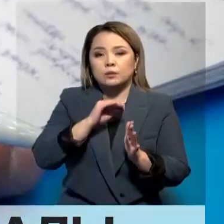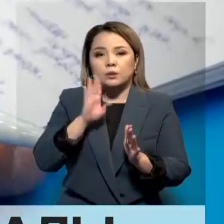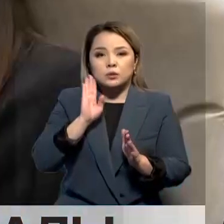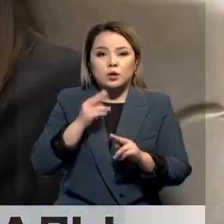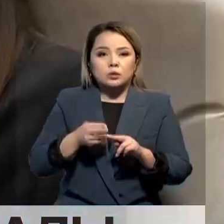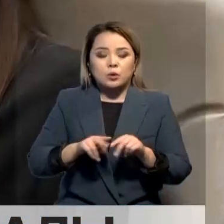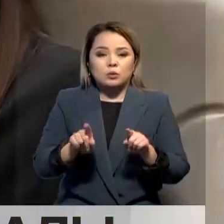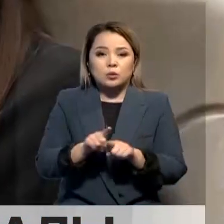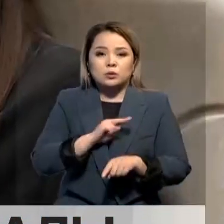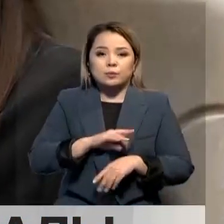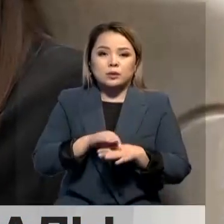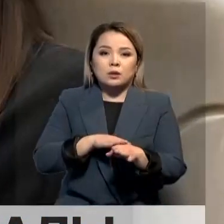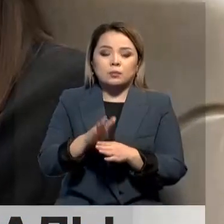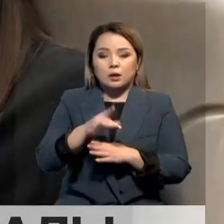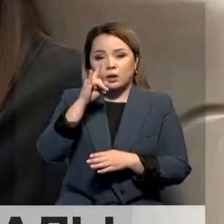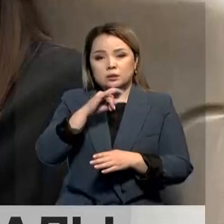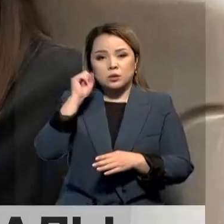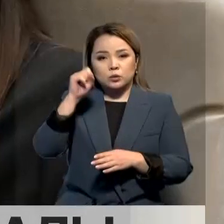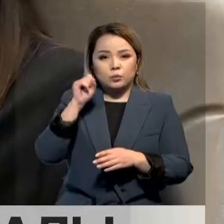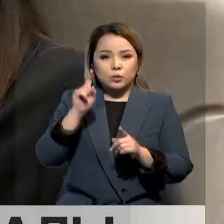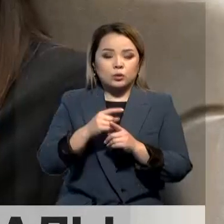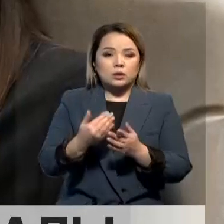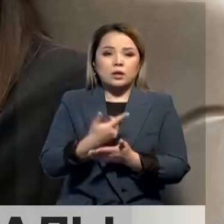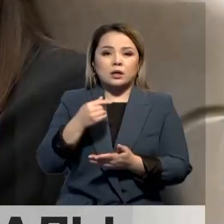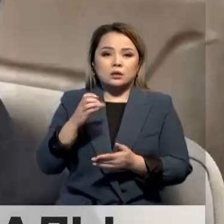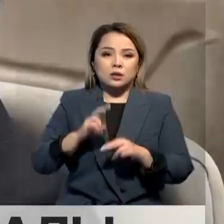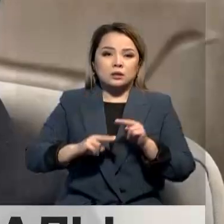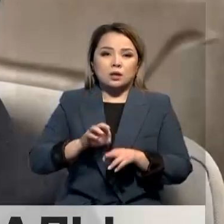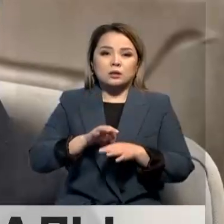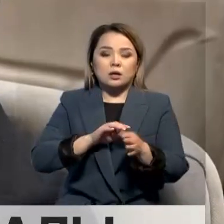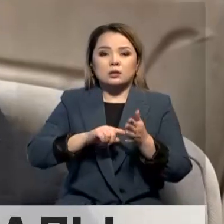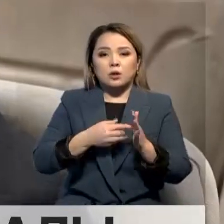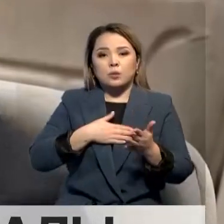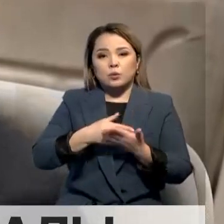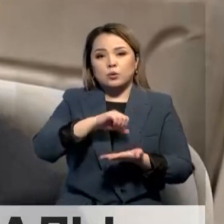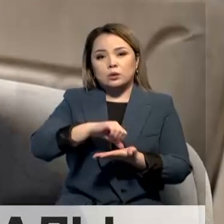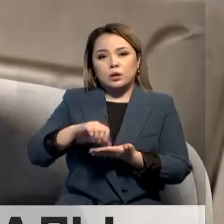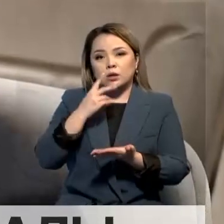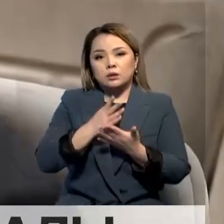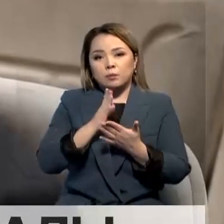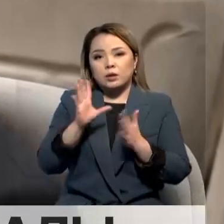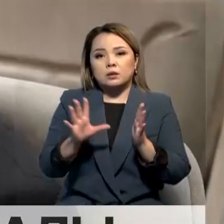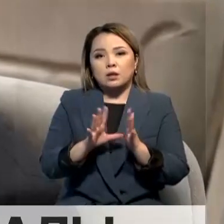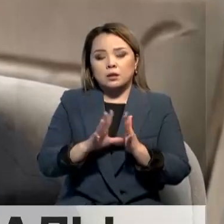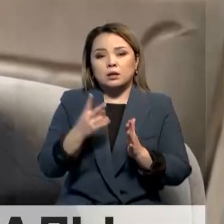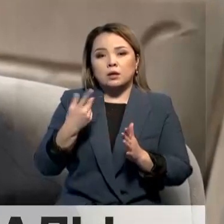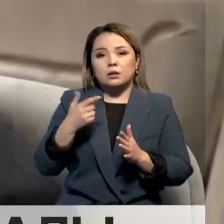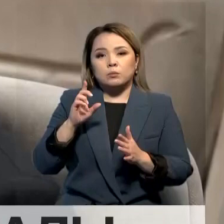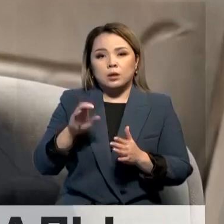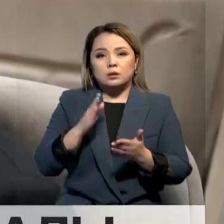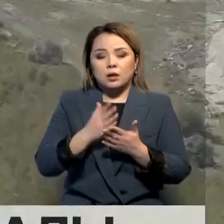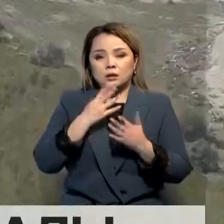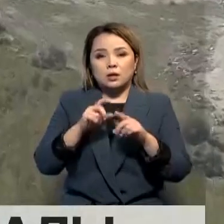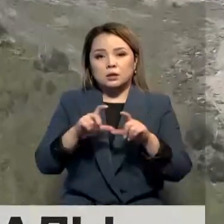тараптар бірлесіп шешпек. Қазақстан мен Өзбекстан Қырғызстандағы жаңа ГЭС салу ісіне осы мақсатта атсалысуды көздейді. Қуаттылығы 2 гигаватт болатын